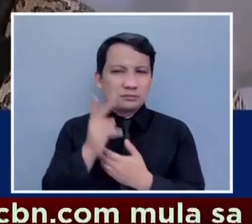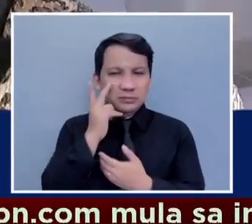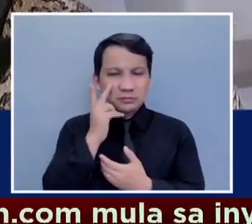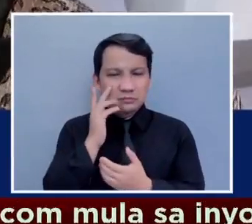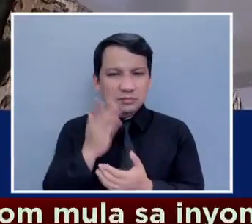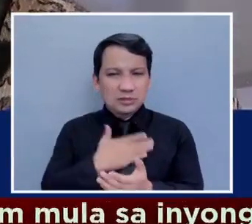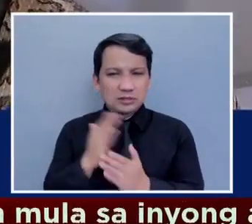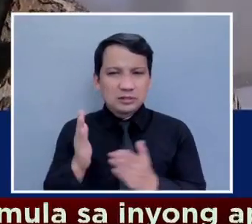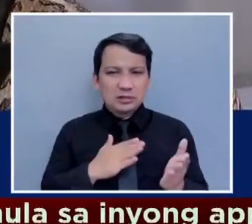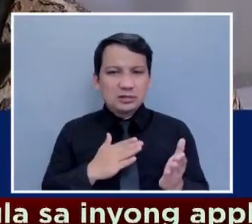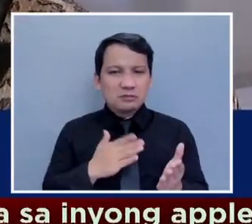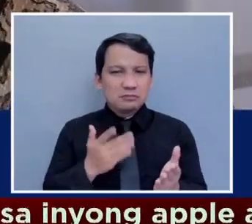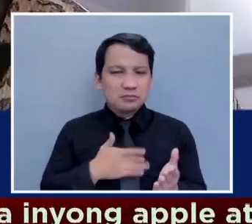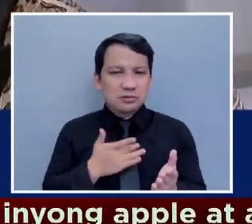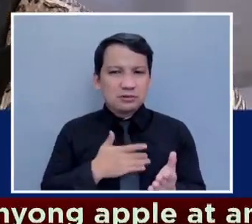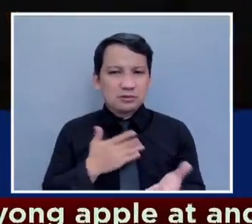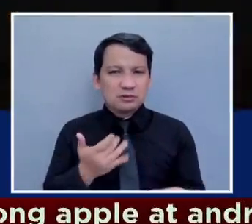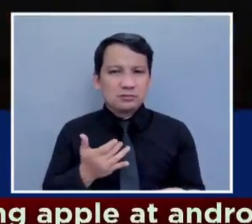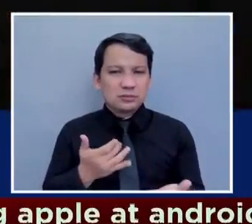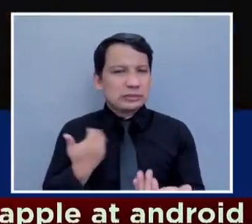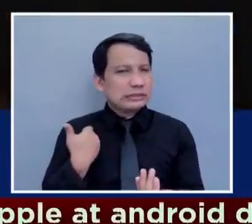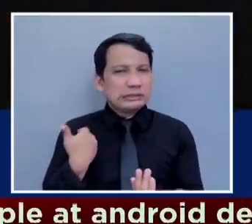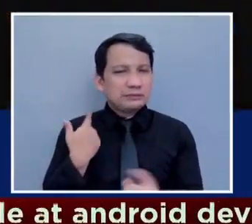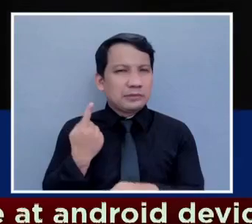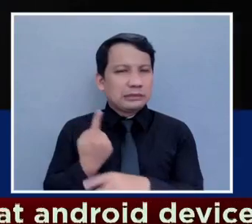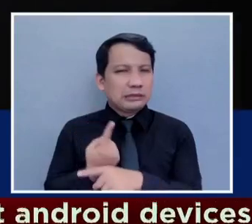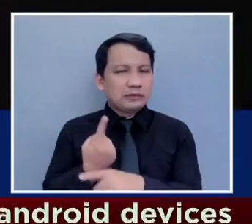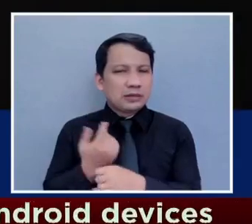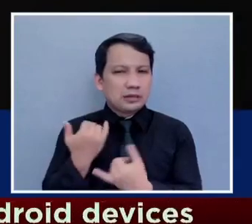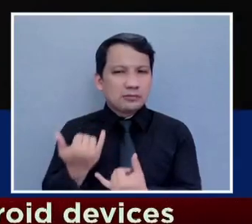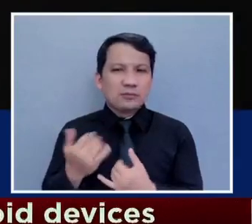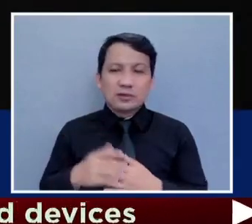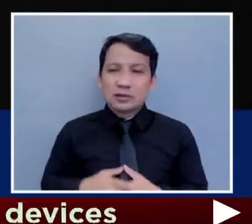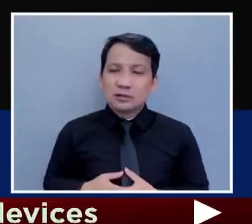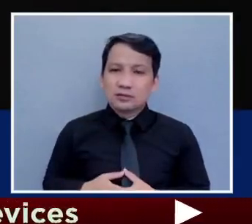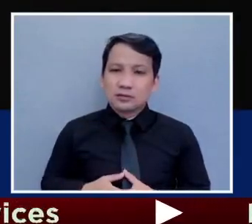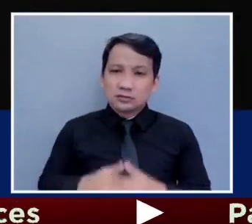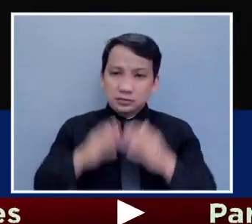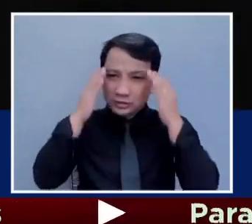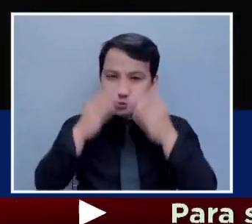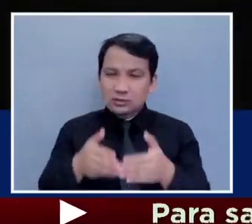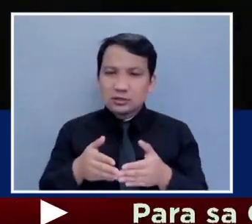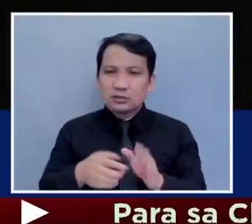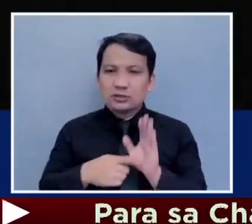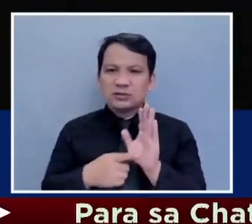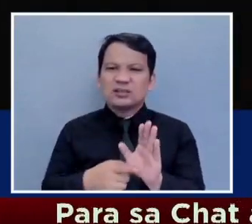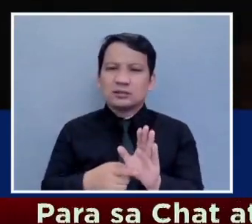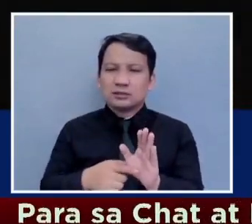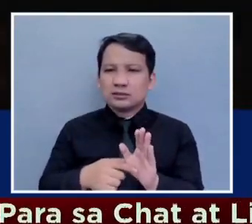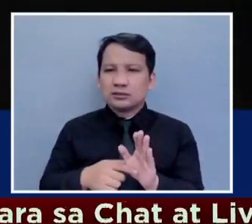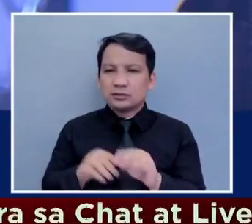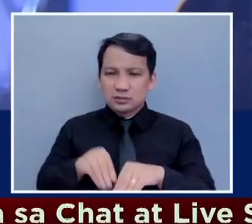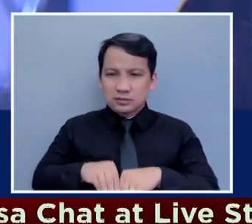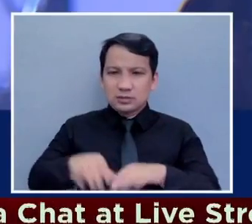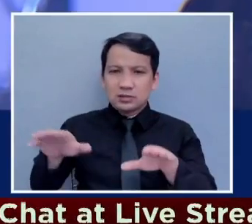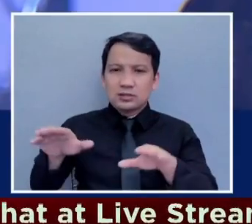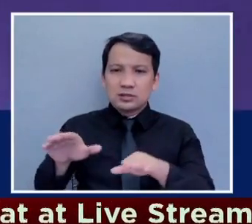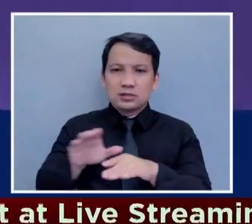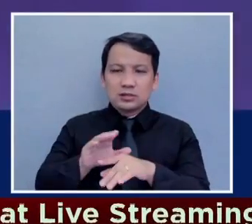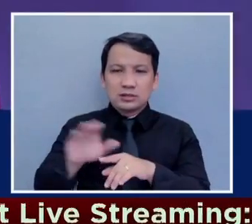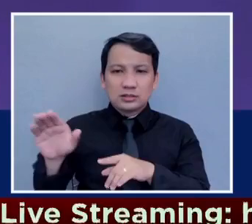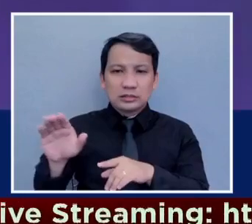I just feel like the moment isn't right just yet. Sa ngayon, tutok si James na paalagwahin ang karera ni